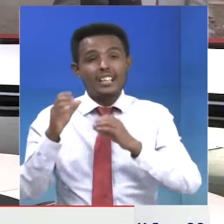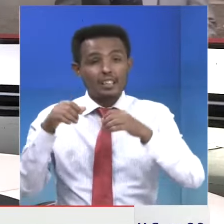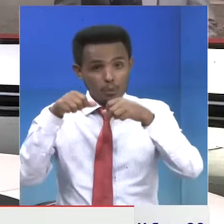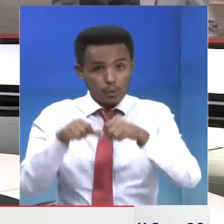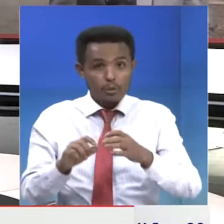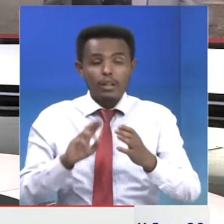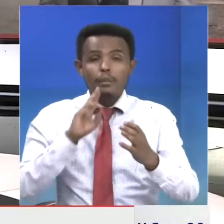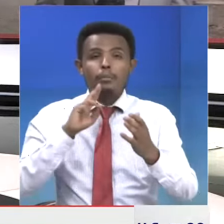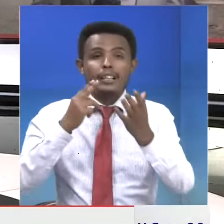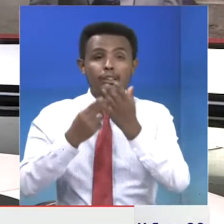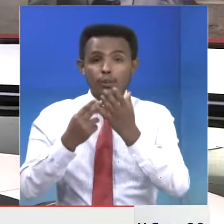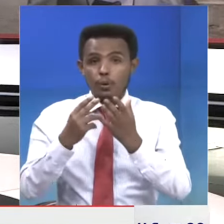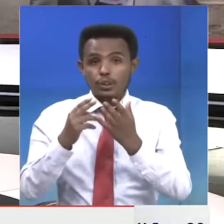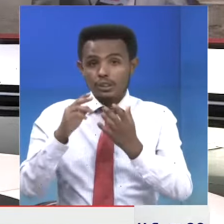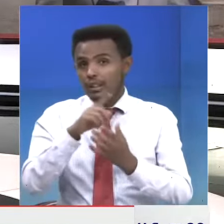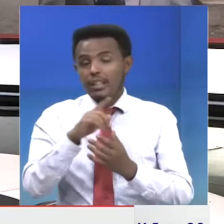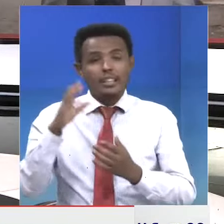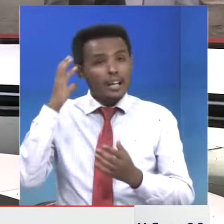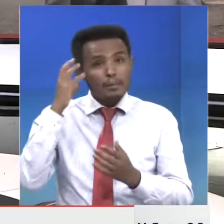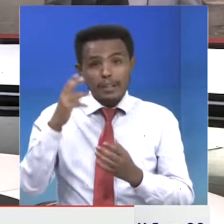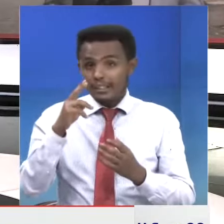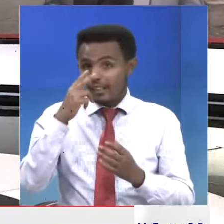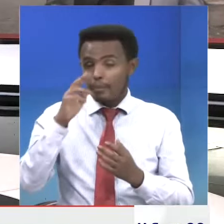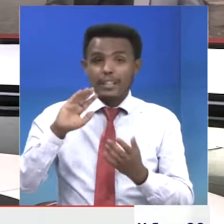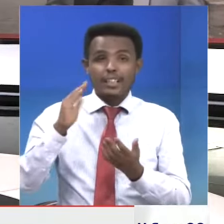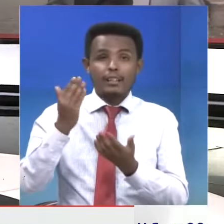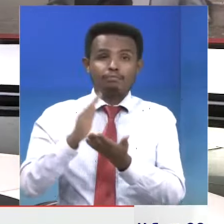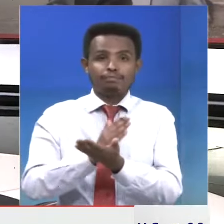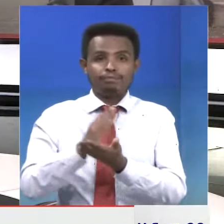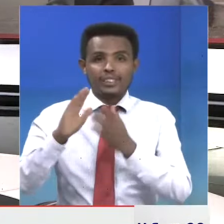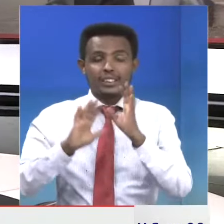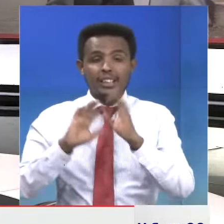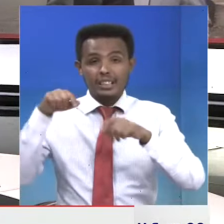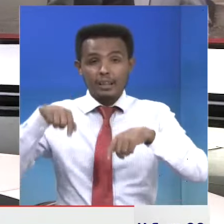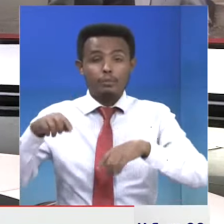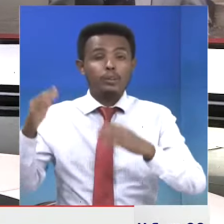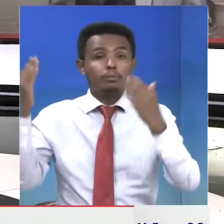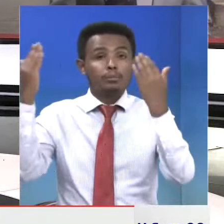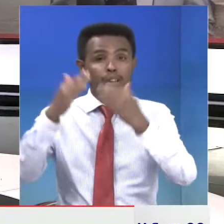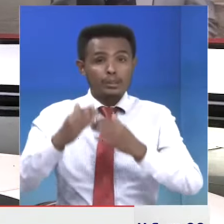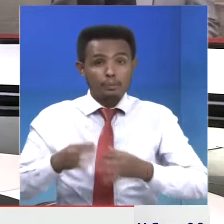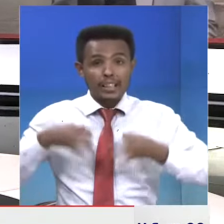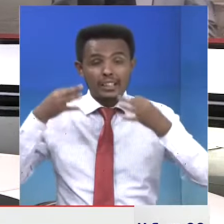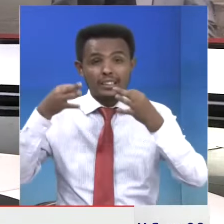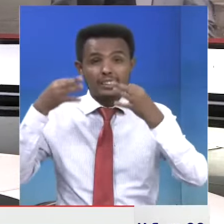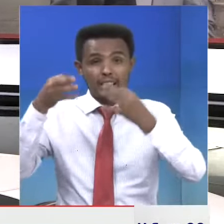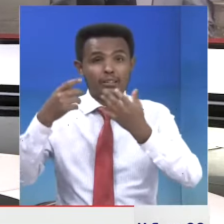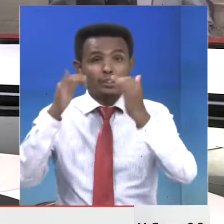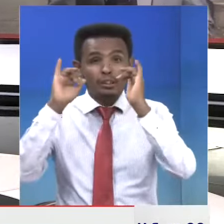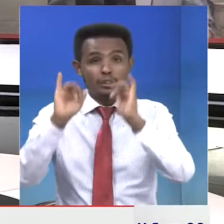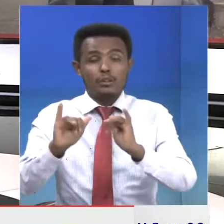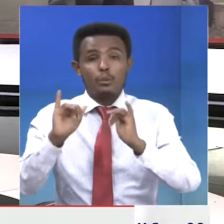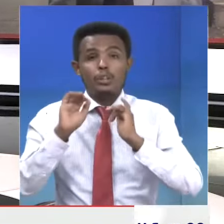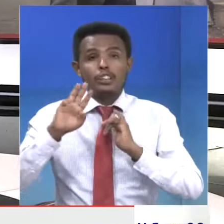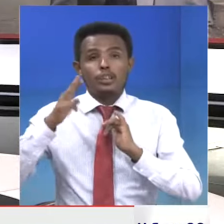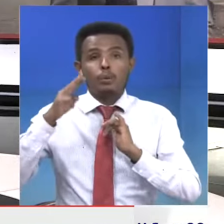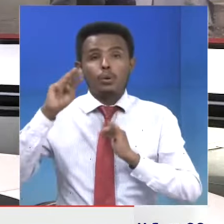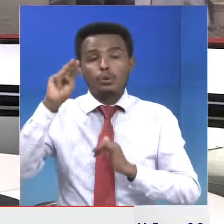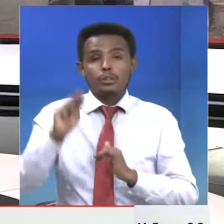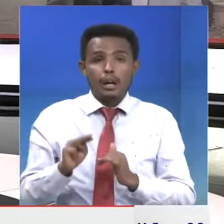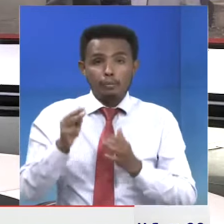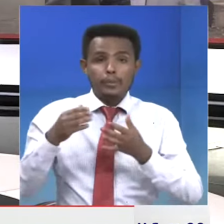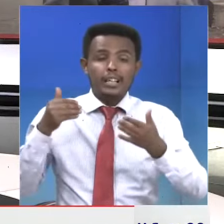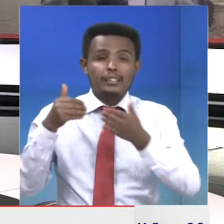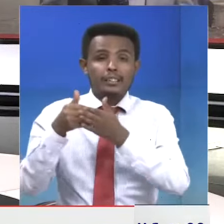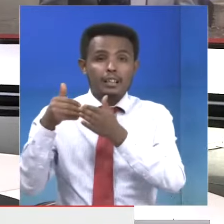መረጃዎችን ለተመልካች ለአድማጭ ሲያደርስ ቆይቷል። ከዛሬ ሁለት ምሽት ጀምሮም በቀጥታ ስርጭት ዜናዎችን ከዚሁ ከሰቆጣ ጊዜያዊ ስቱዲዮ